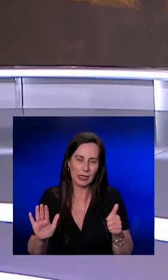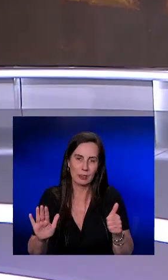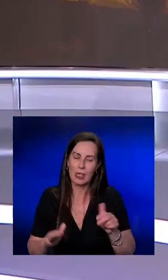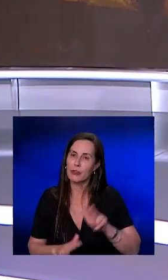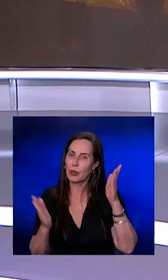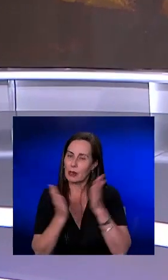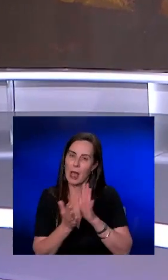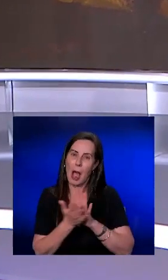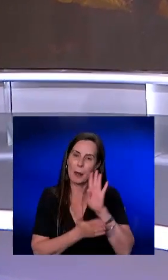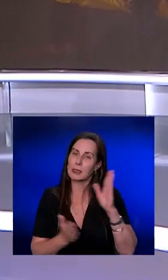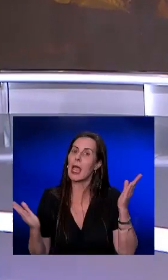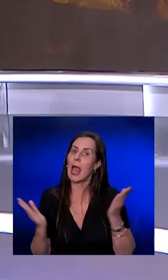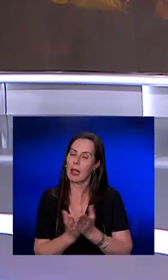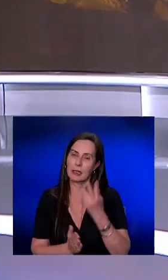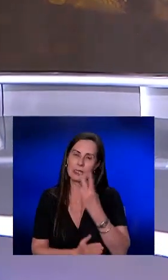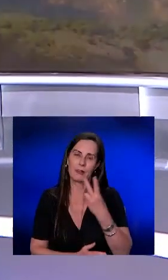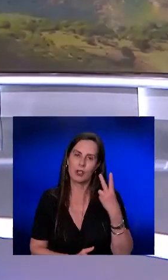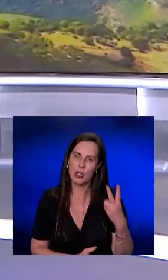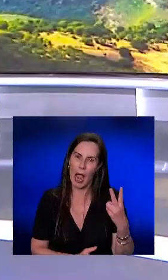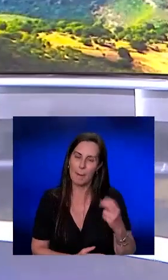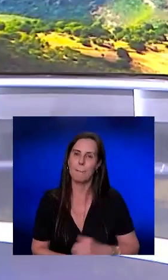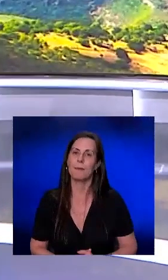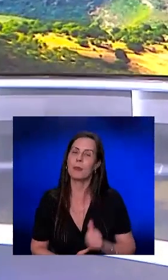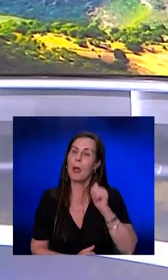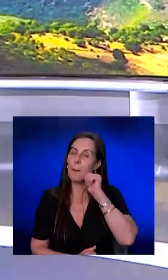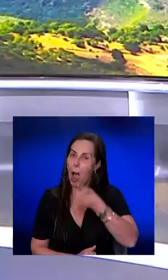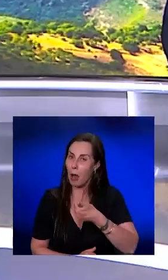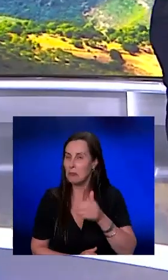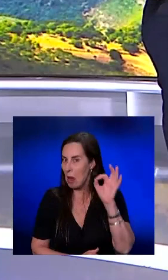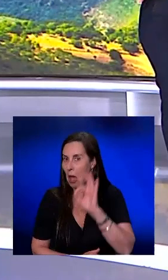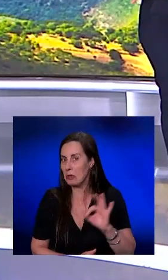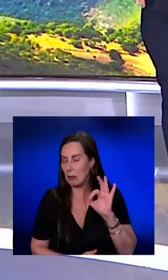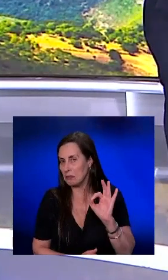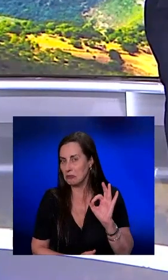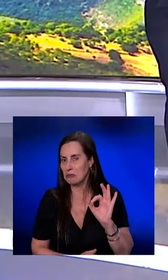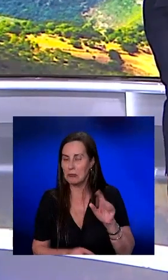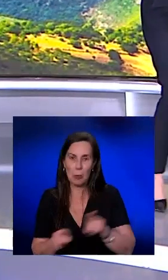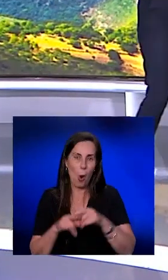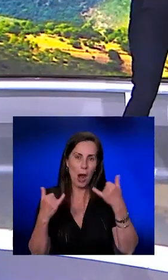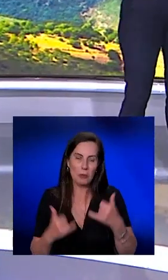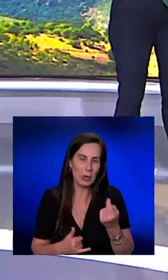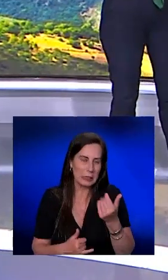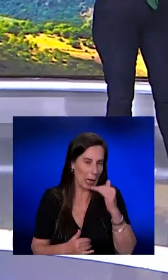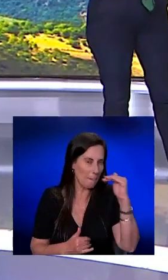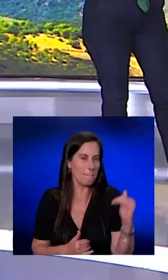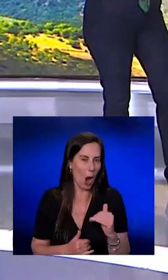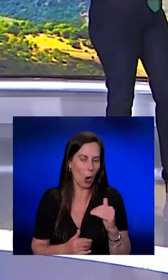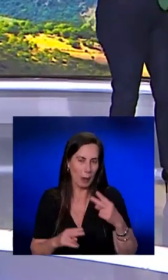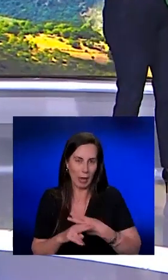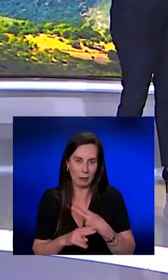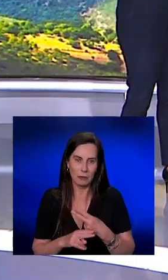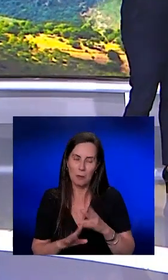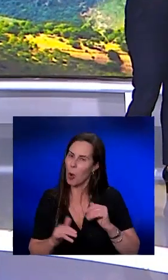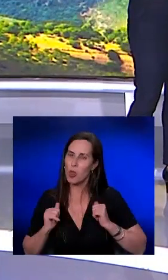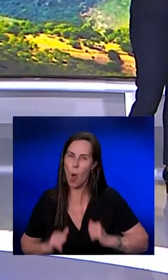הנגב 14, אילת 22 מעלות. מחר אמרנו, עדיין טמפרטורות דומות להיום, אפילו קצת מתחת לממוצע, מאוד